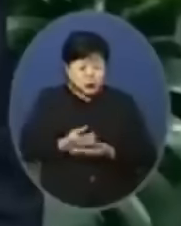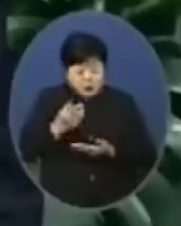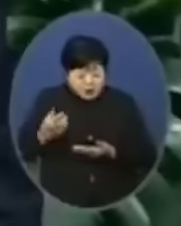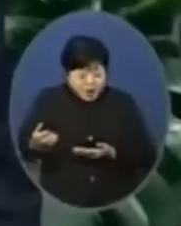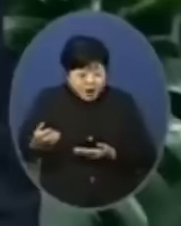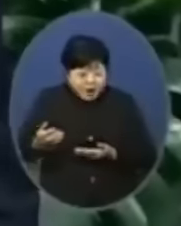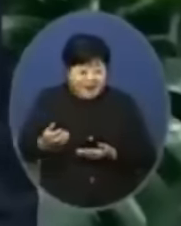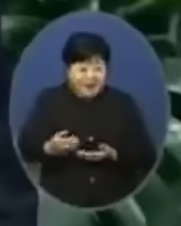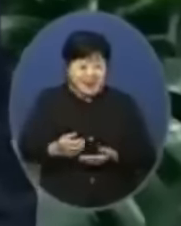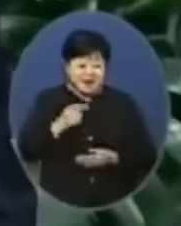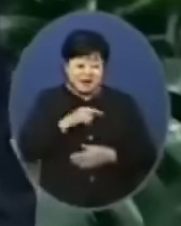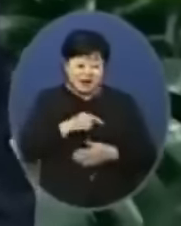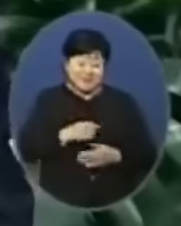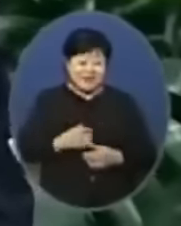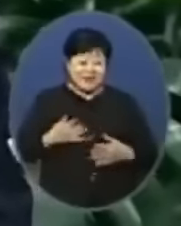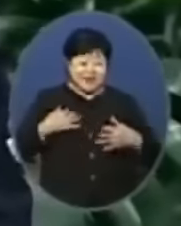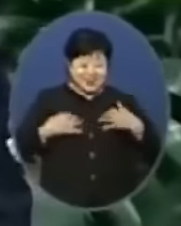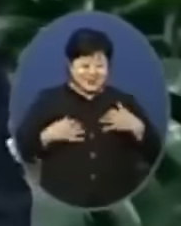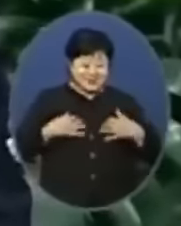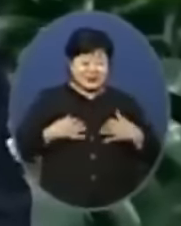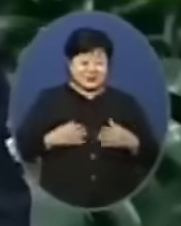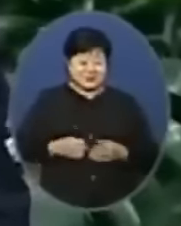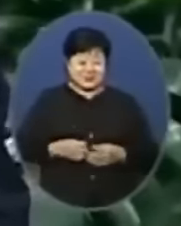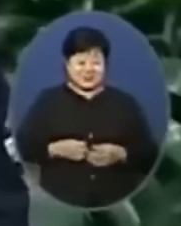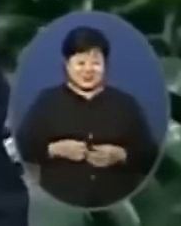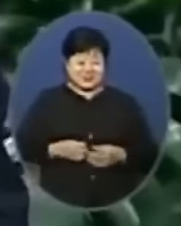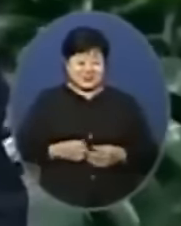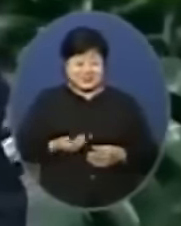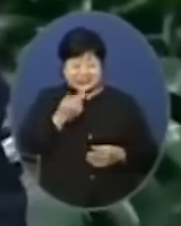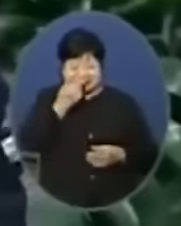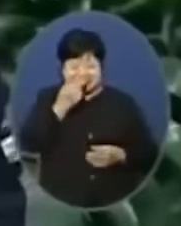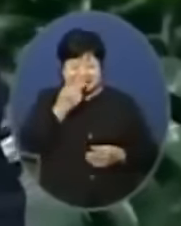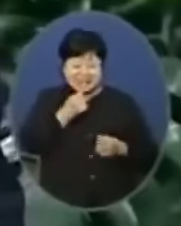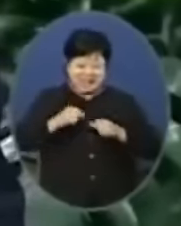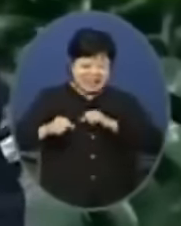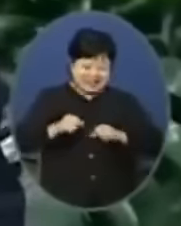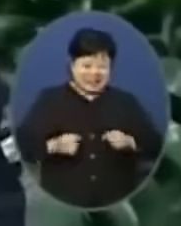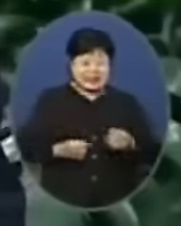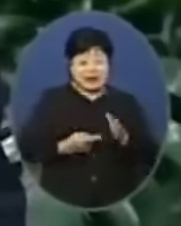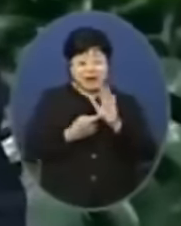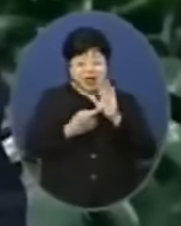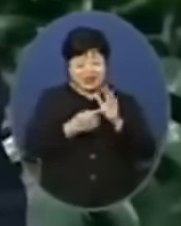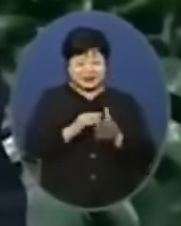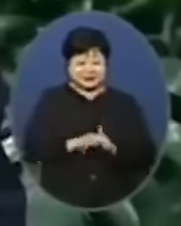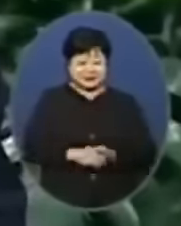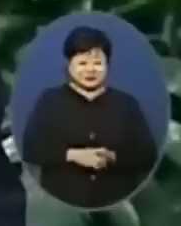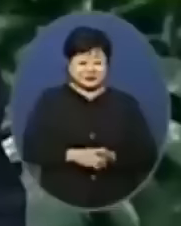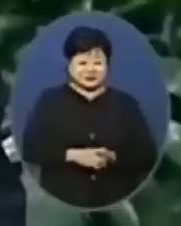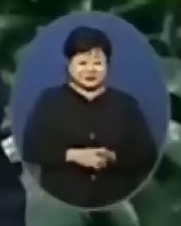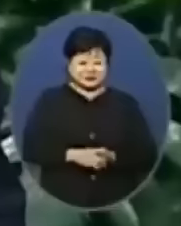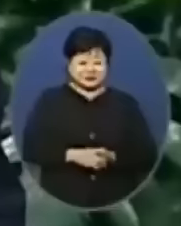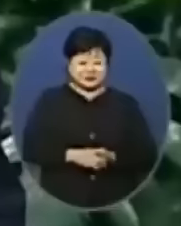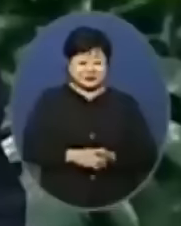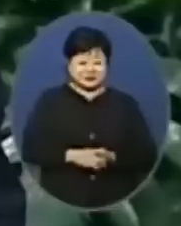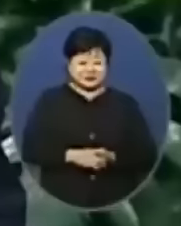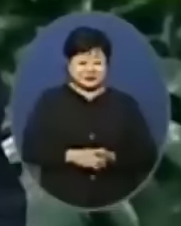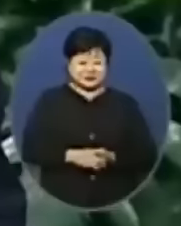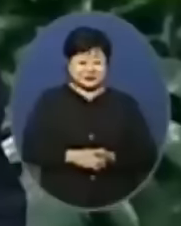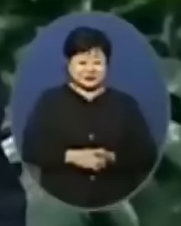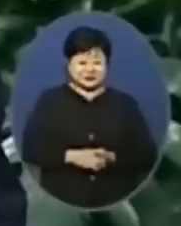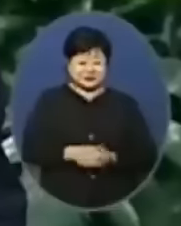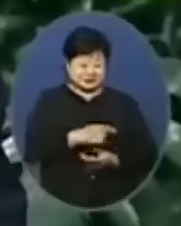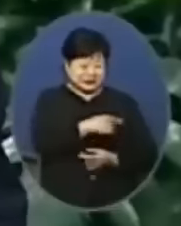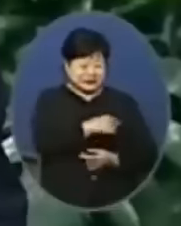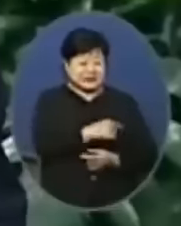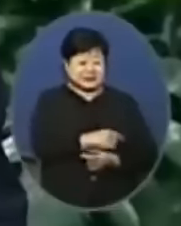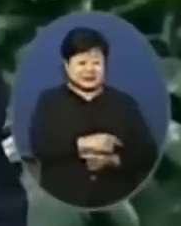옮겨버리면 여러분 마음속에 생기가 넘쳐나는 것입니다. 내가 오늘 왼쪽 우리 장로님들을 보니까